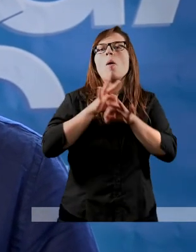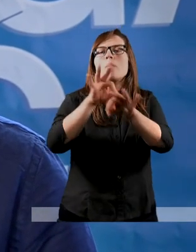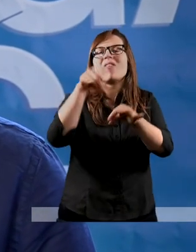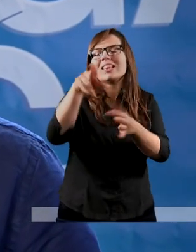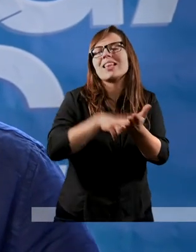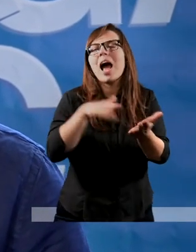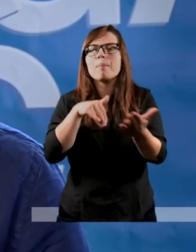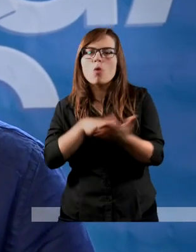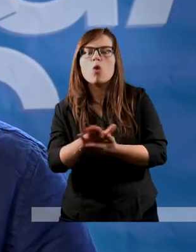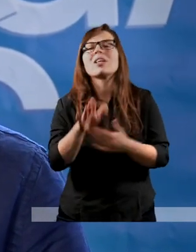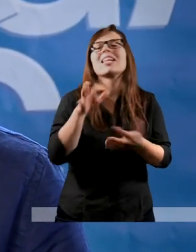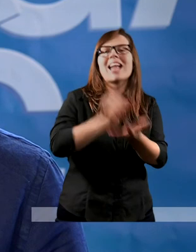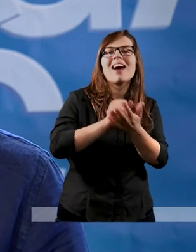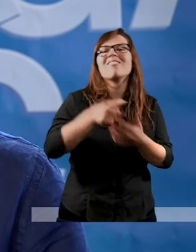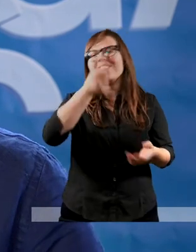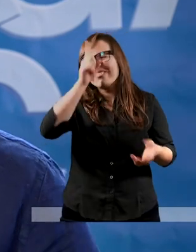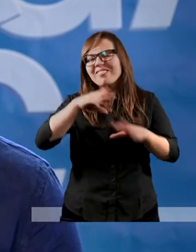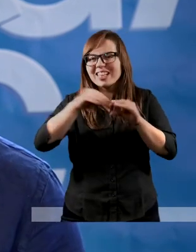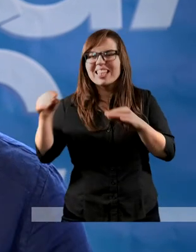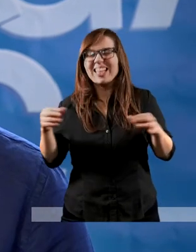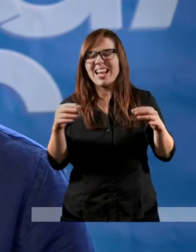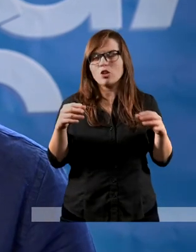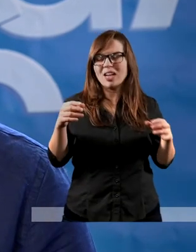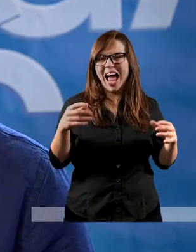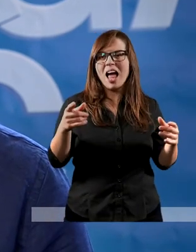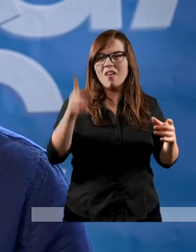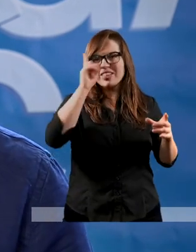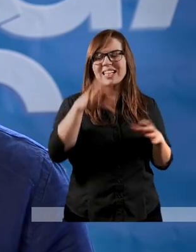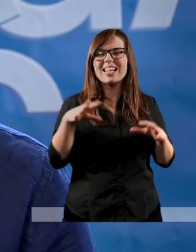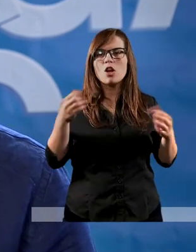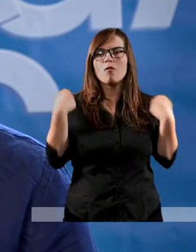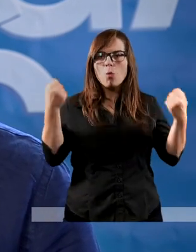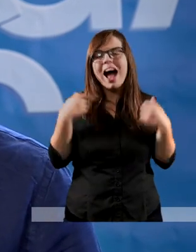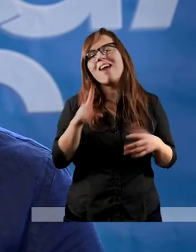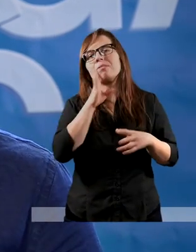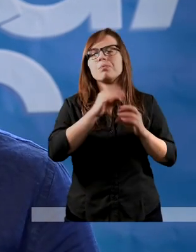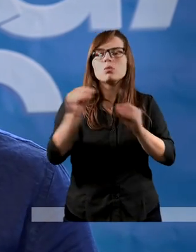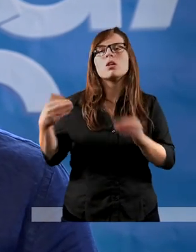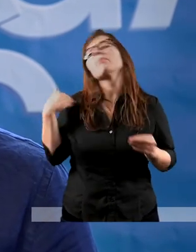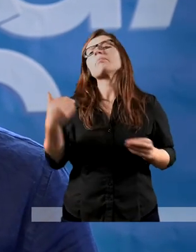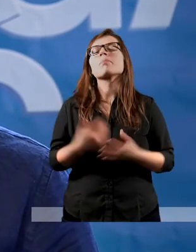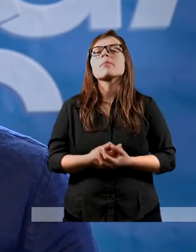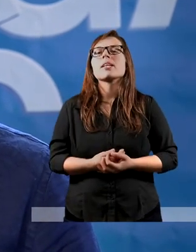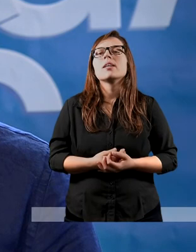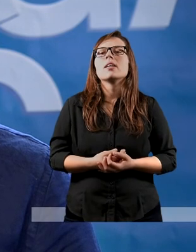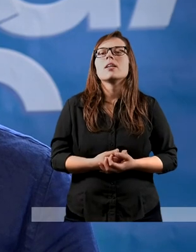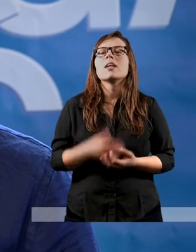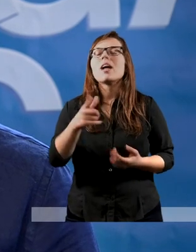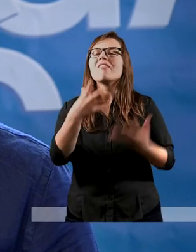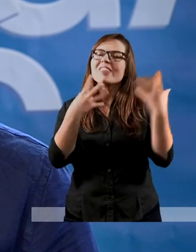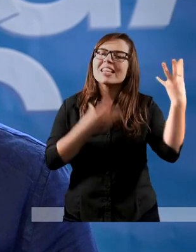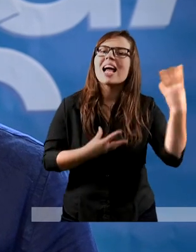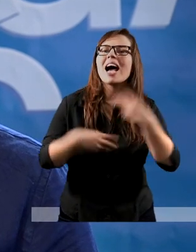na początku zajęcia z wychowania fizycznego, bo skończyłem taki kierunek studiów. Ale Bóg też dał takie